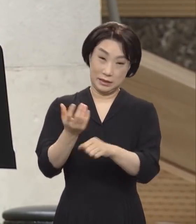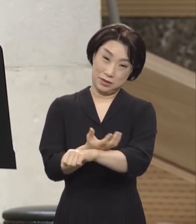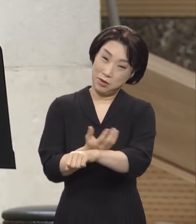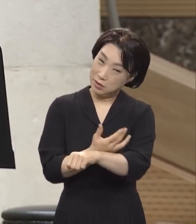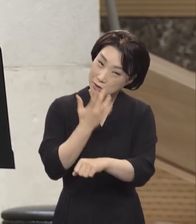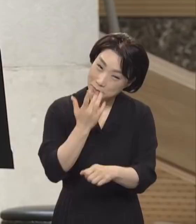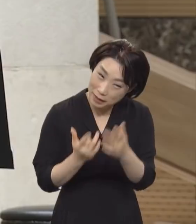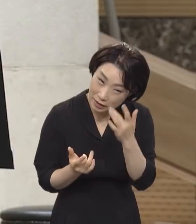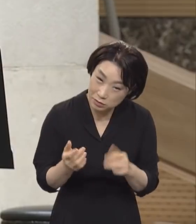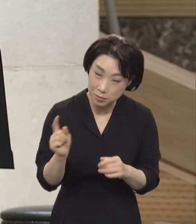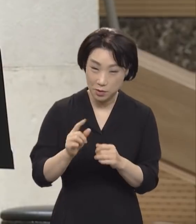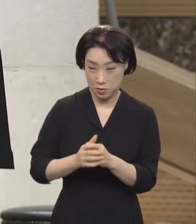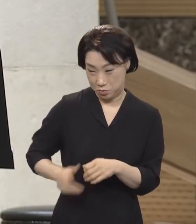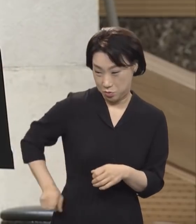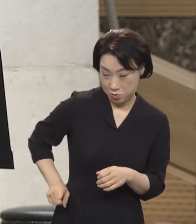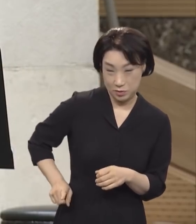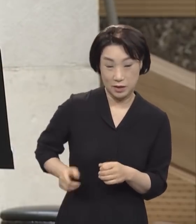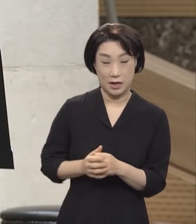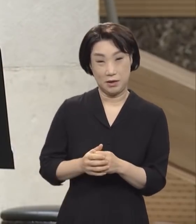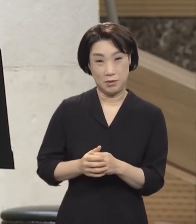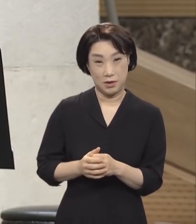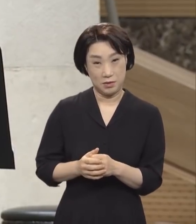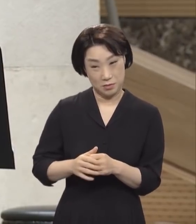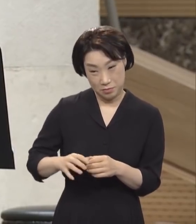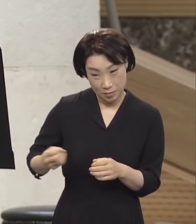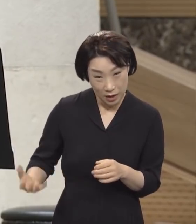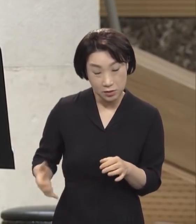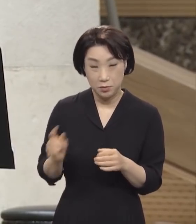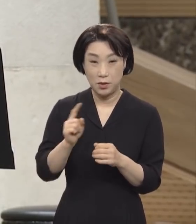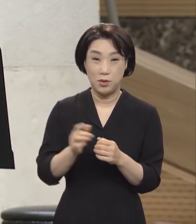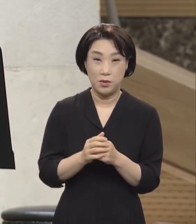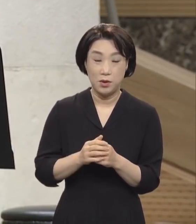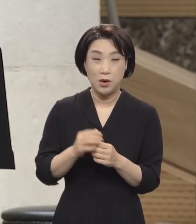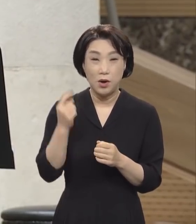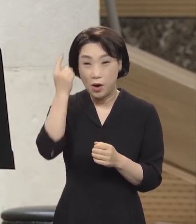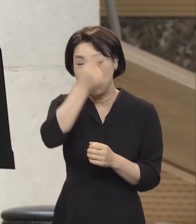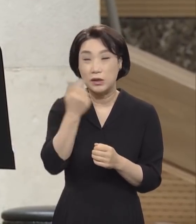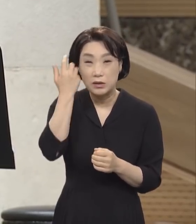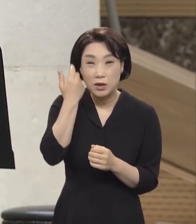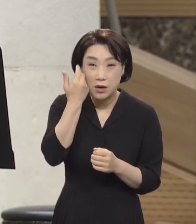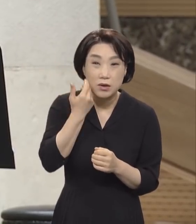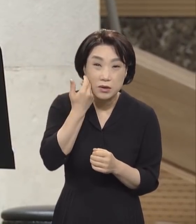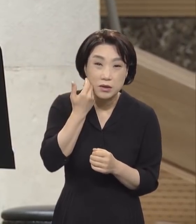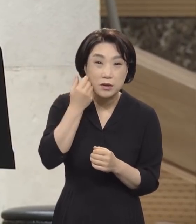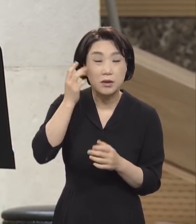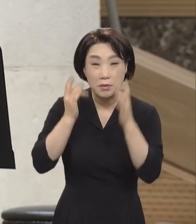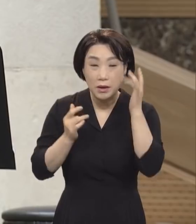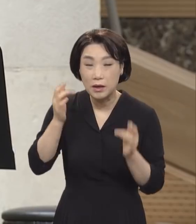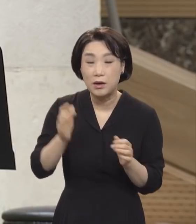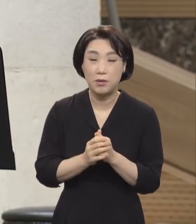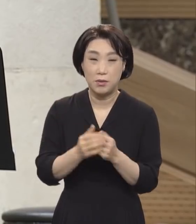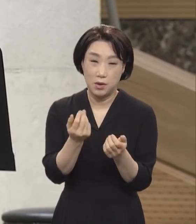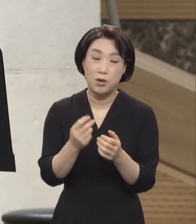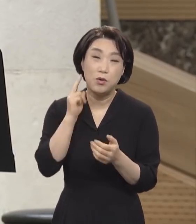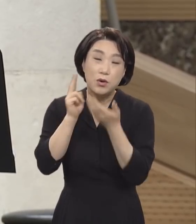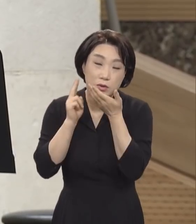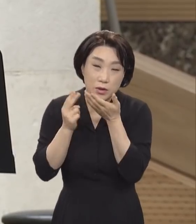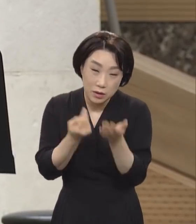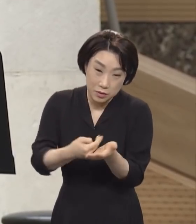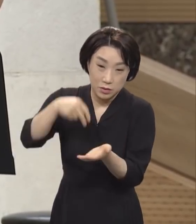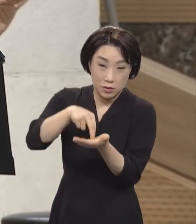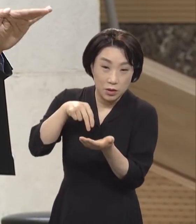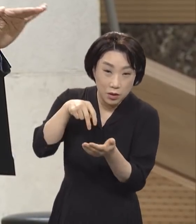빠지고 꽁지가 떨어지고 얼굴에 털이 빠지고 일어서서 원숭이는 사람이 되어가고